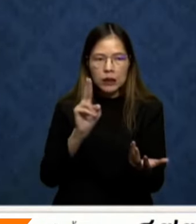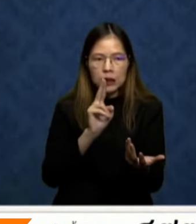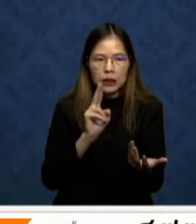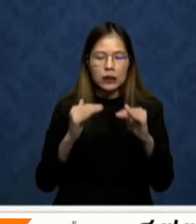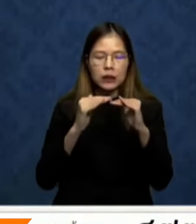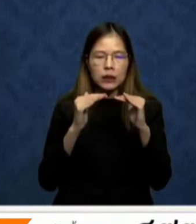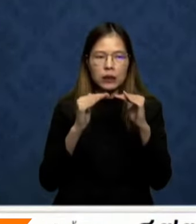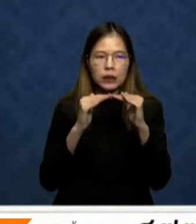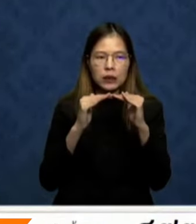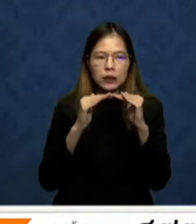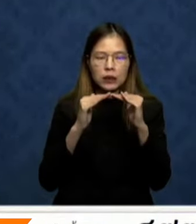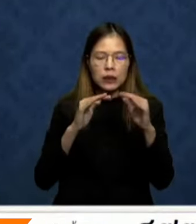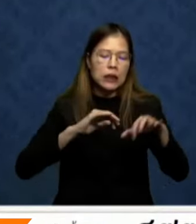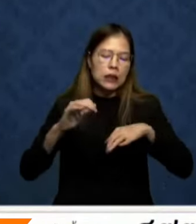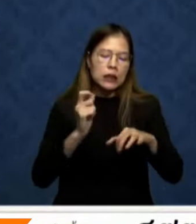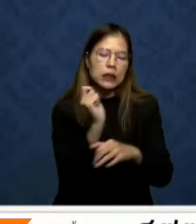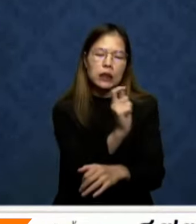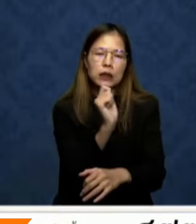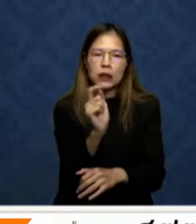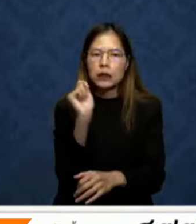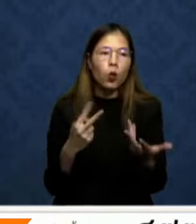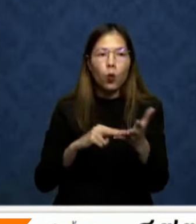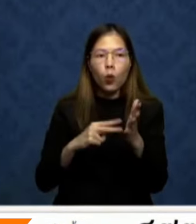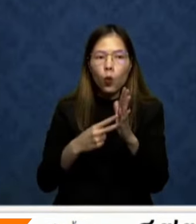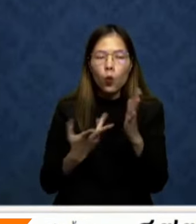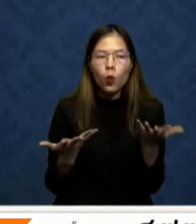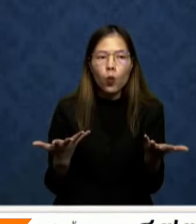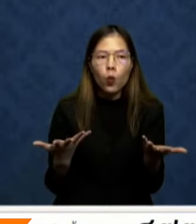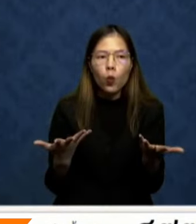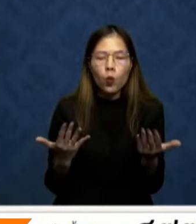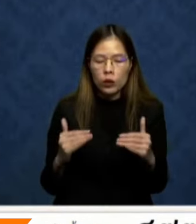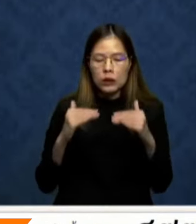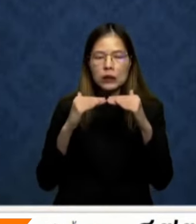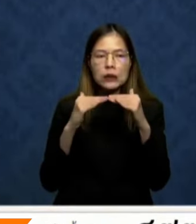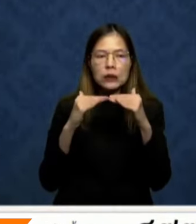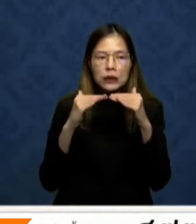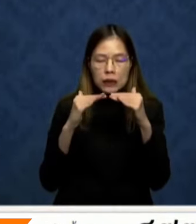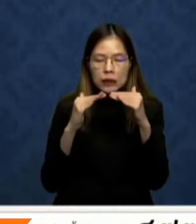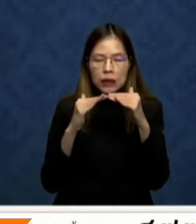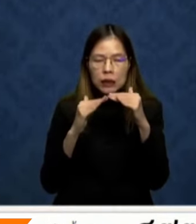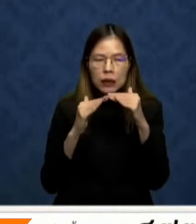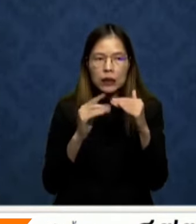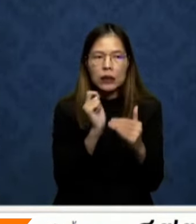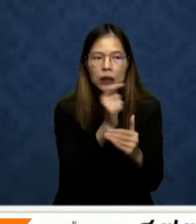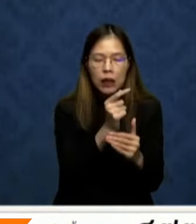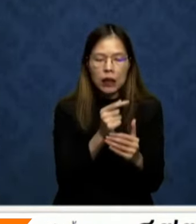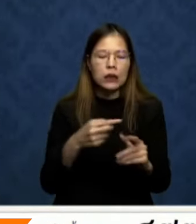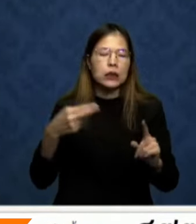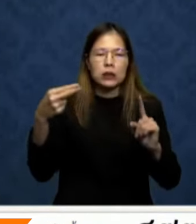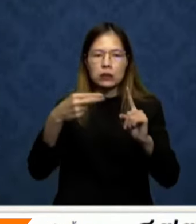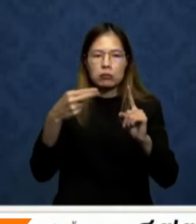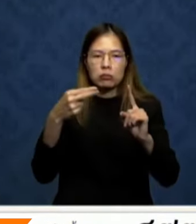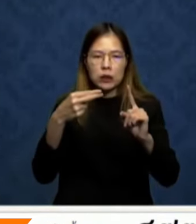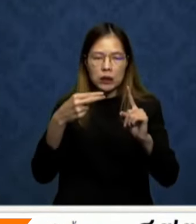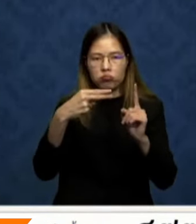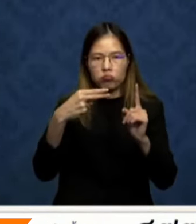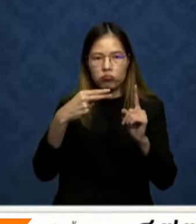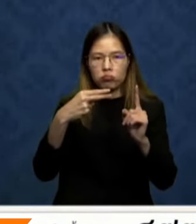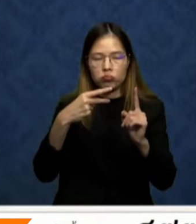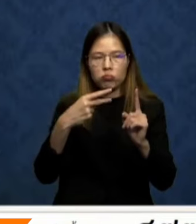ในการไปจับจ่ายใช้สอยไม่ใช่เงินนะครับเป็นสิทธิ์ในการจับจ่ายใช้สอยผ่านดิจิตอลวอลเล็ตคนละ 10,000 บา